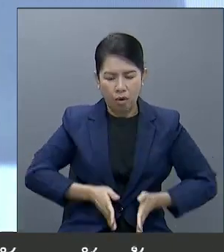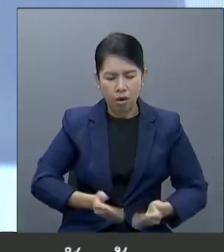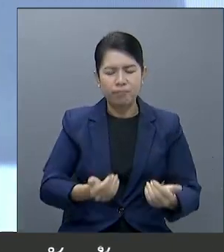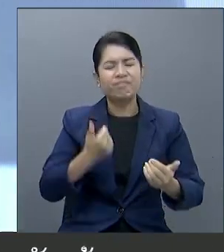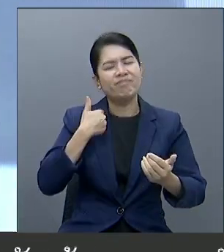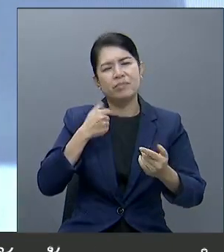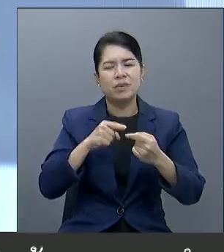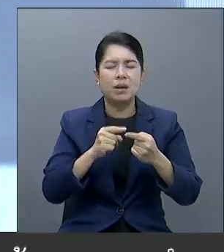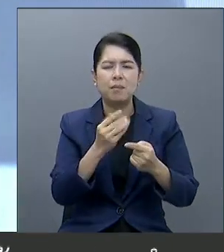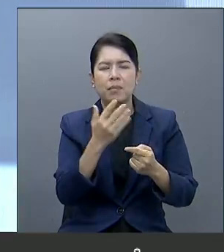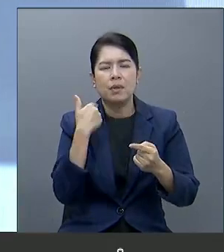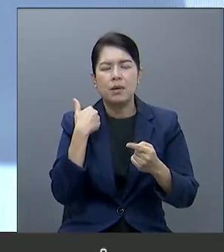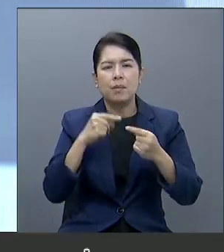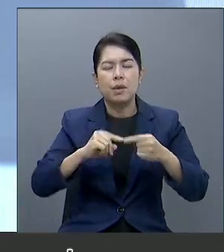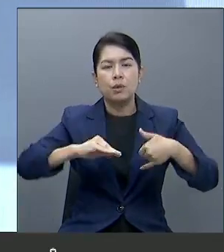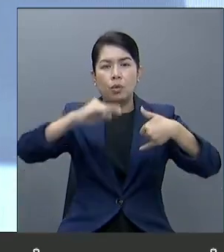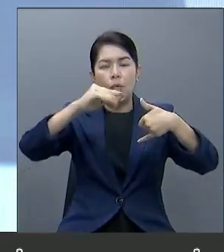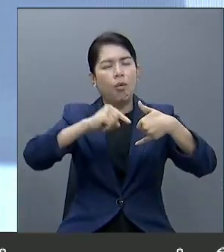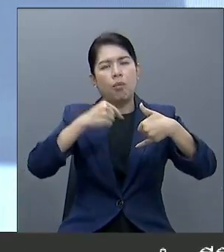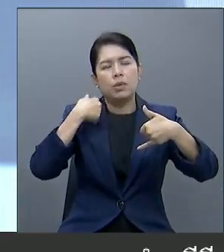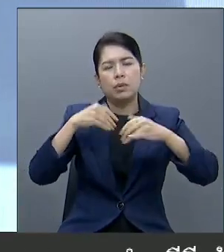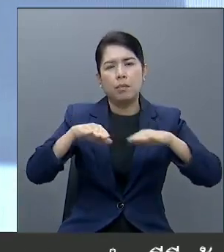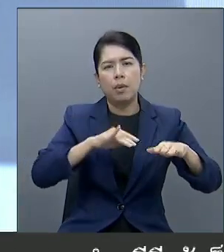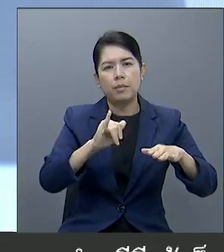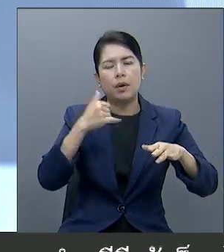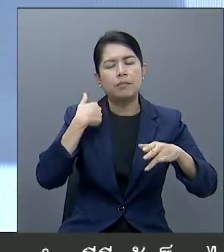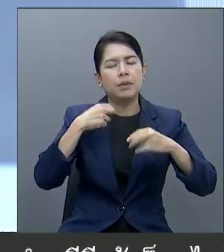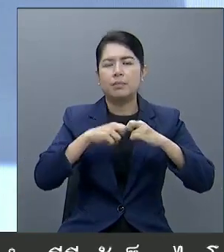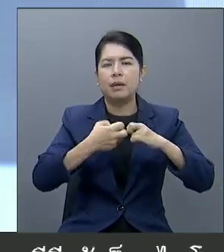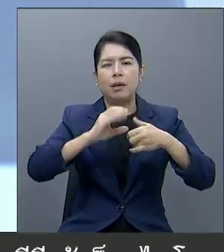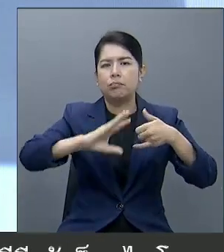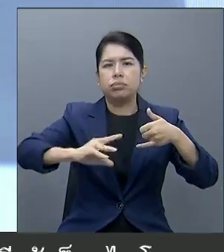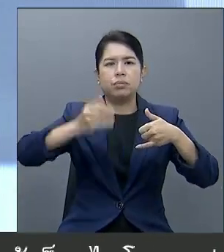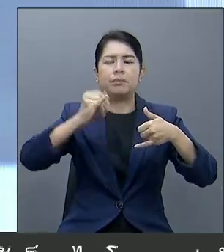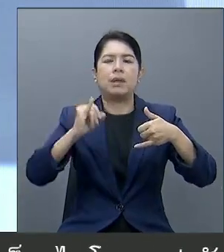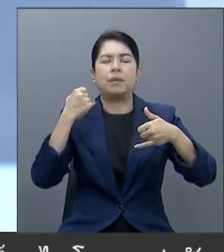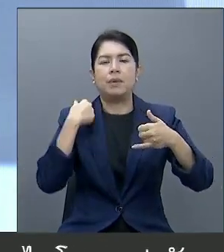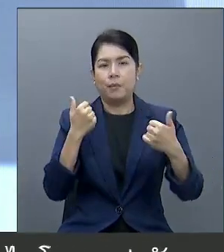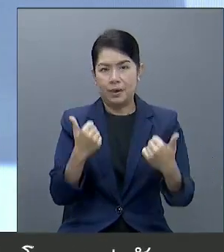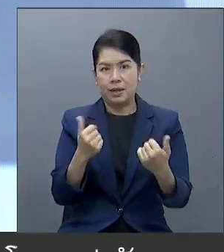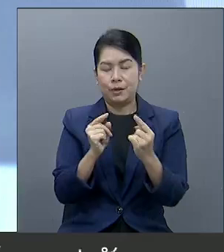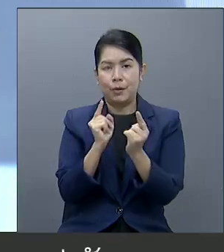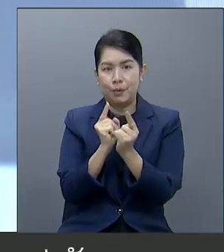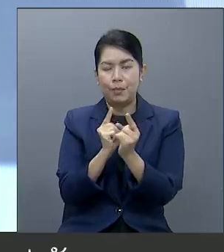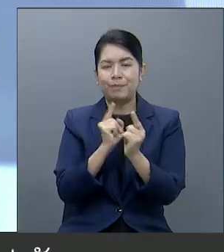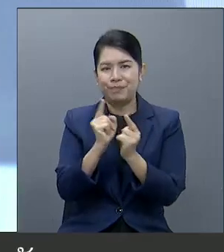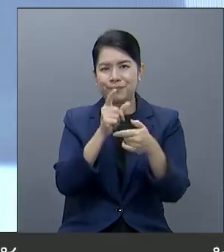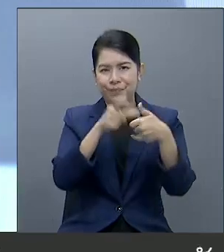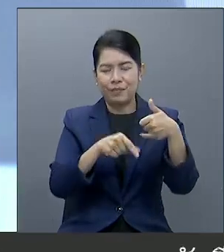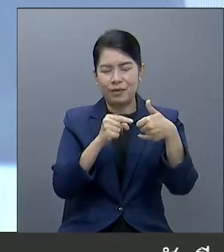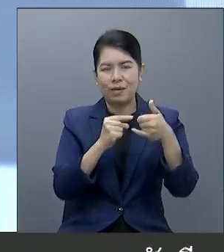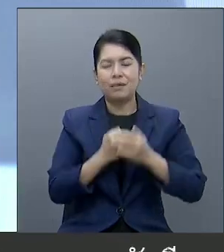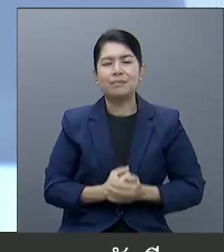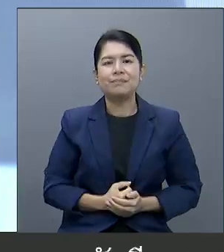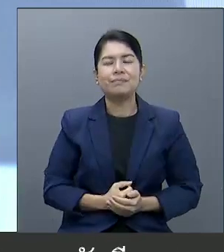ทั้ง3สิ่งนี้นะคะจะมีวิธีในการแก้ไขปัญหาอย่างไรนะคะวันนี้จะมาร่วมพูดคุยกับแขกรับเชิญพิเศษของเราค่ะเช้